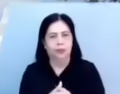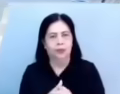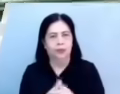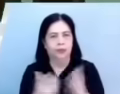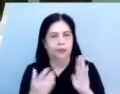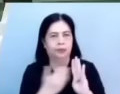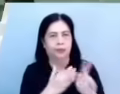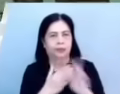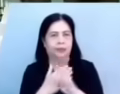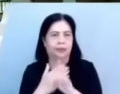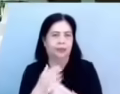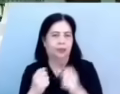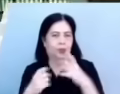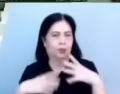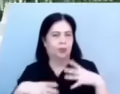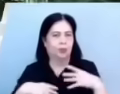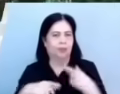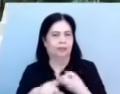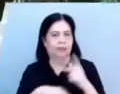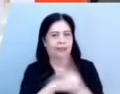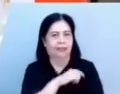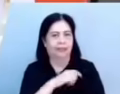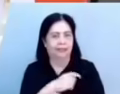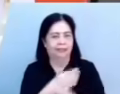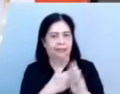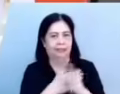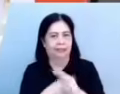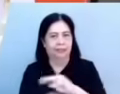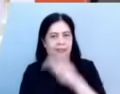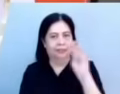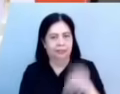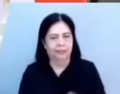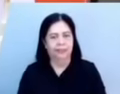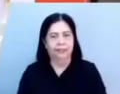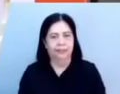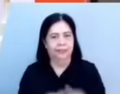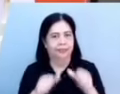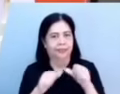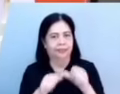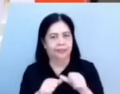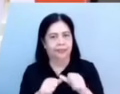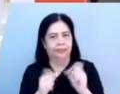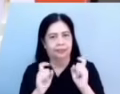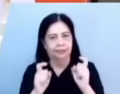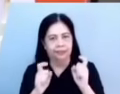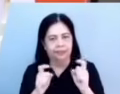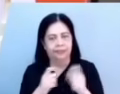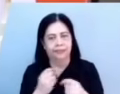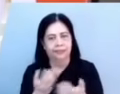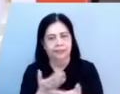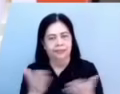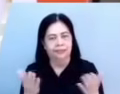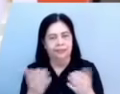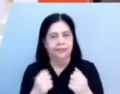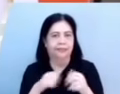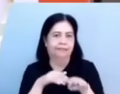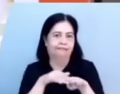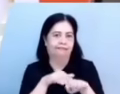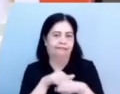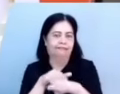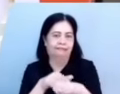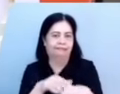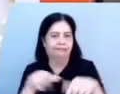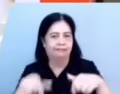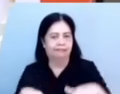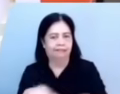ng mga nagbakasyon sa probinsya pabalik na Metro Manila ay patuloy na maging mabilis ang daloy ng trapiko sa bahagi ng